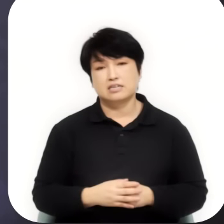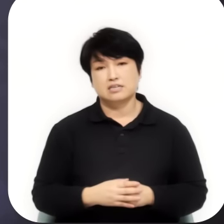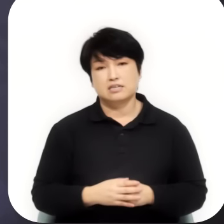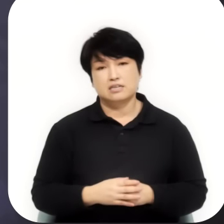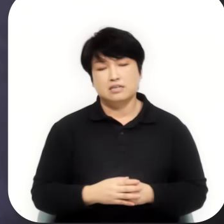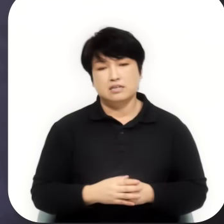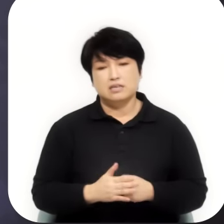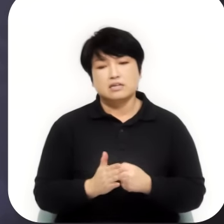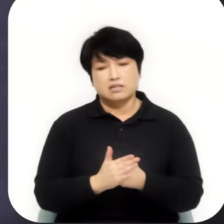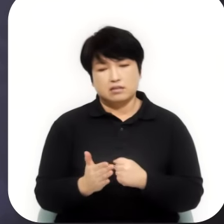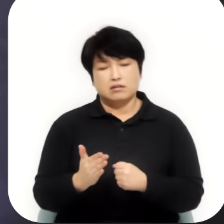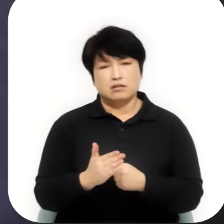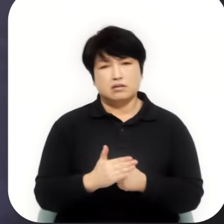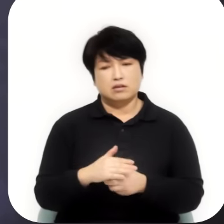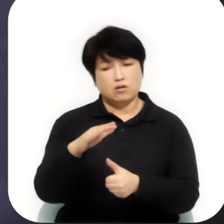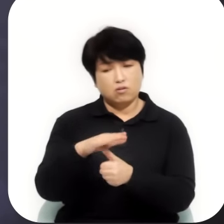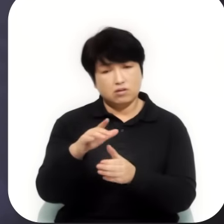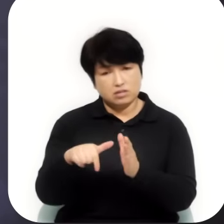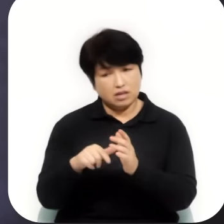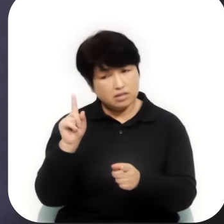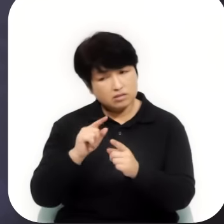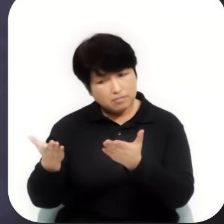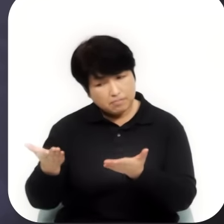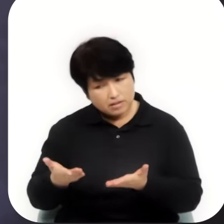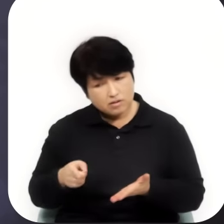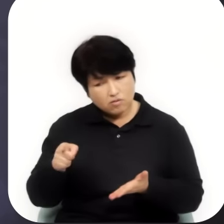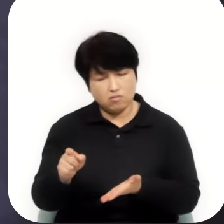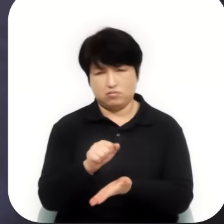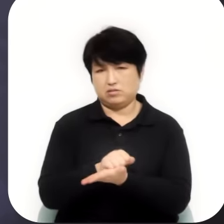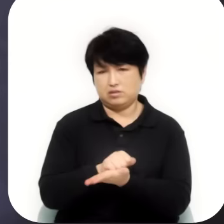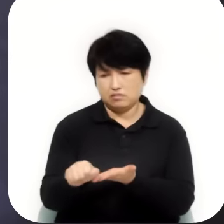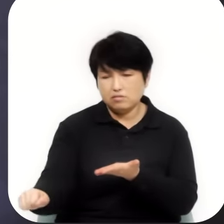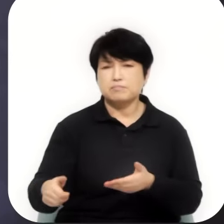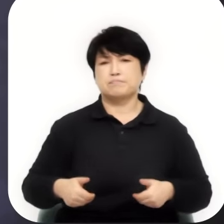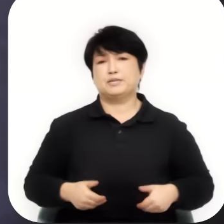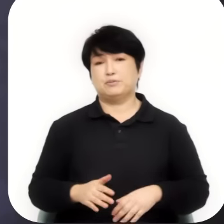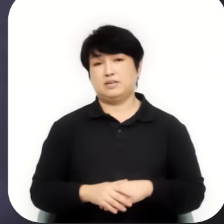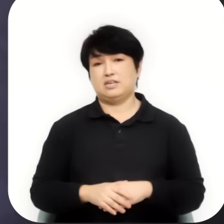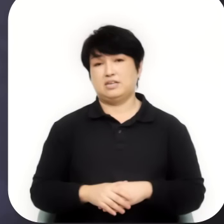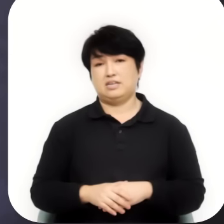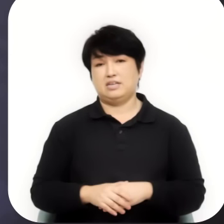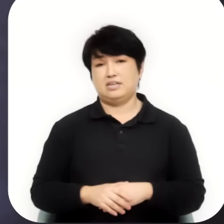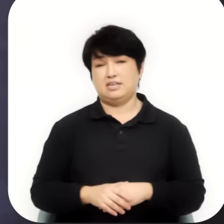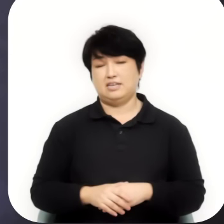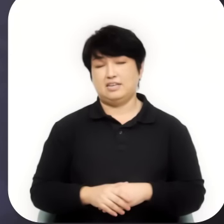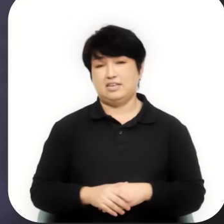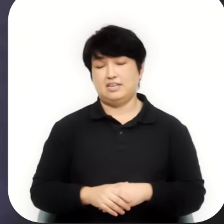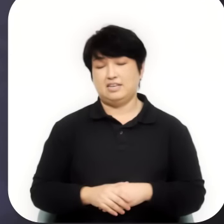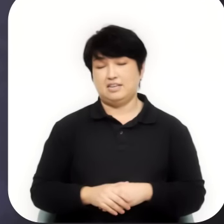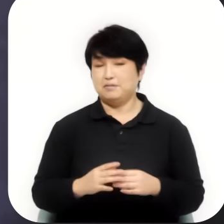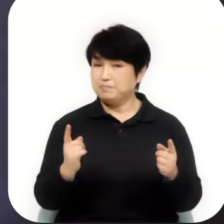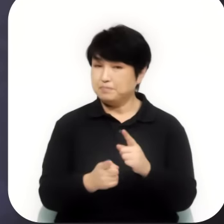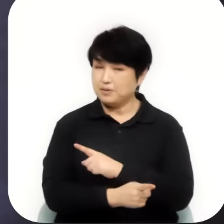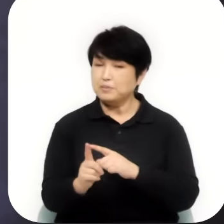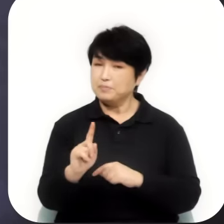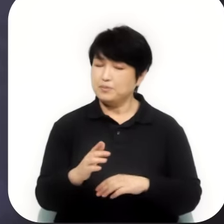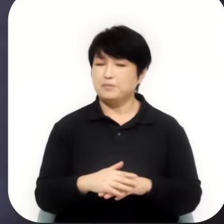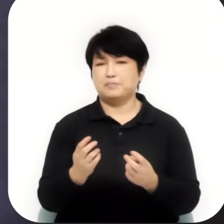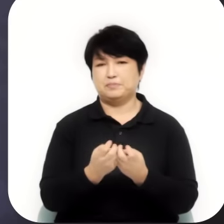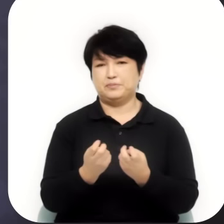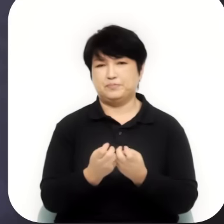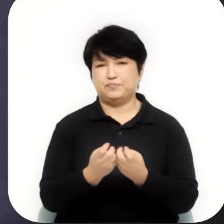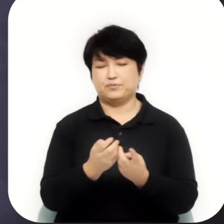그러니까 과거의 상처를 떨치는데 이 과거의 상처를 치료하는 방법은 두 가지예요. 병원에